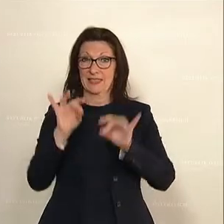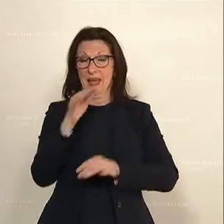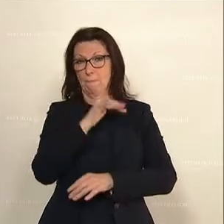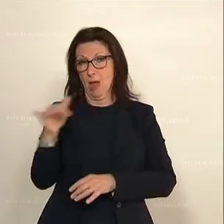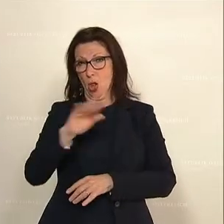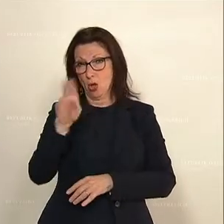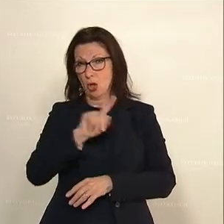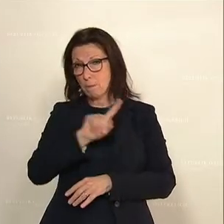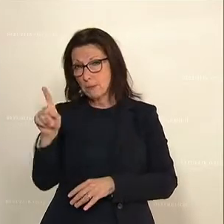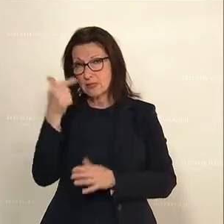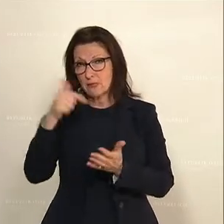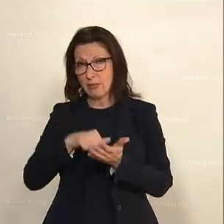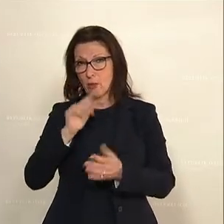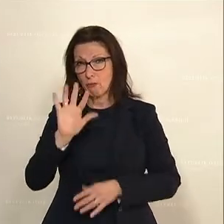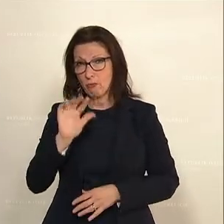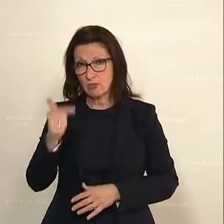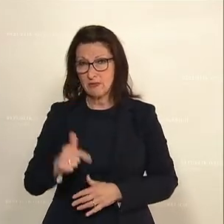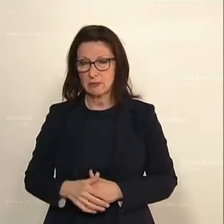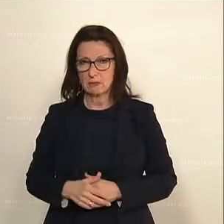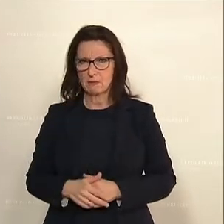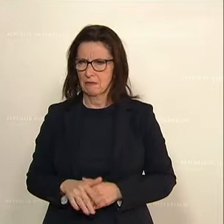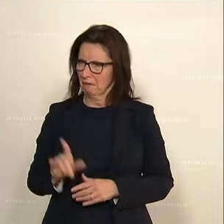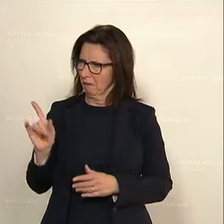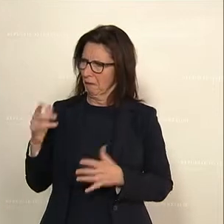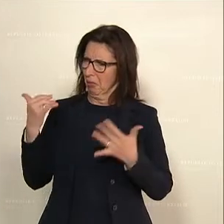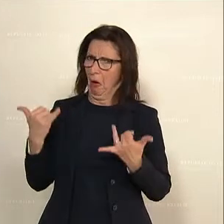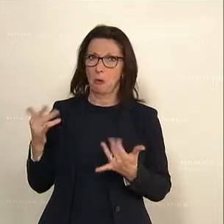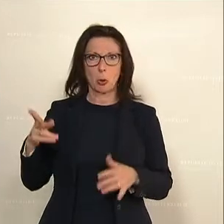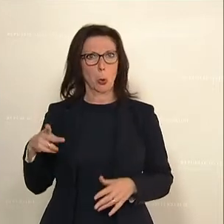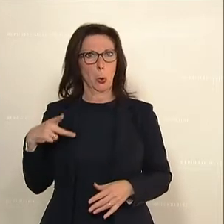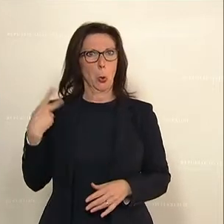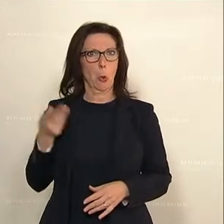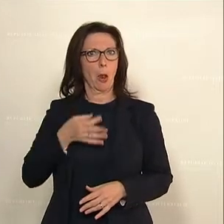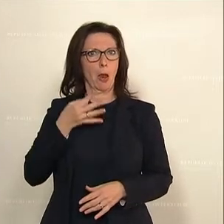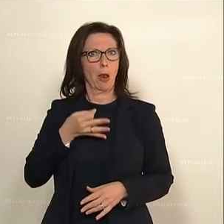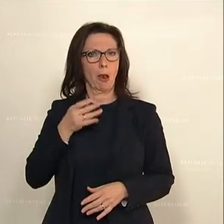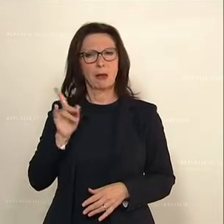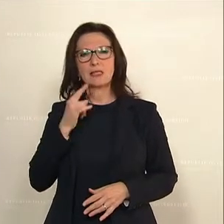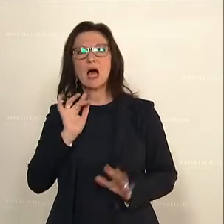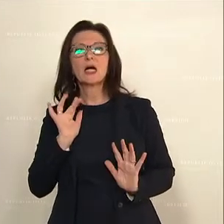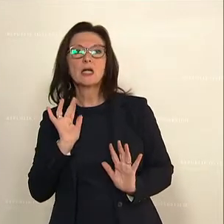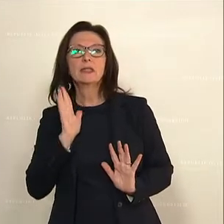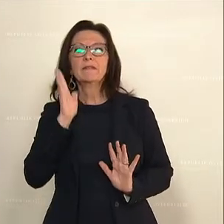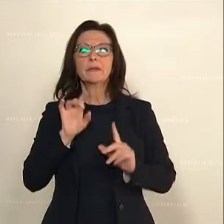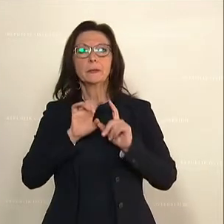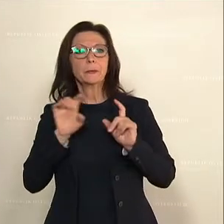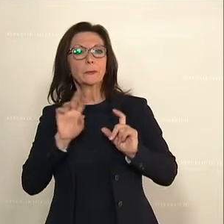bis 2025. Und dann reden Sie heute ganz stolz, dass Sie hier und dort einen Hunderter